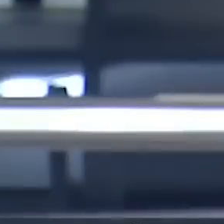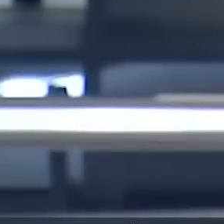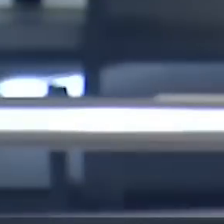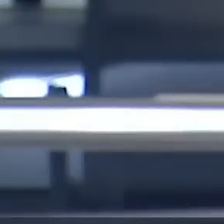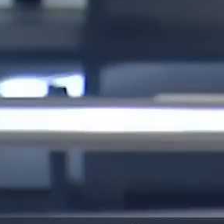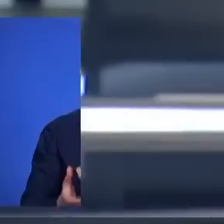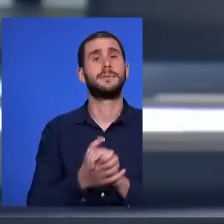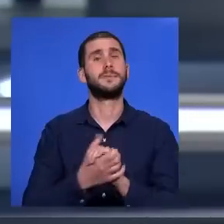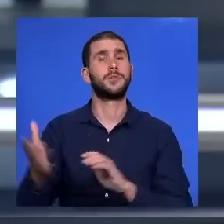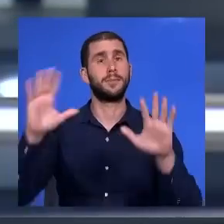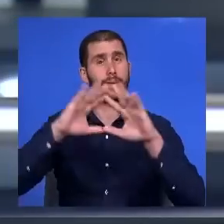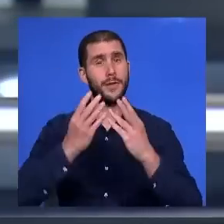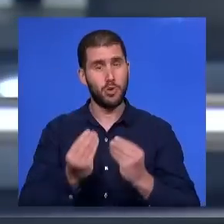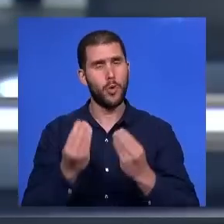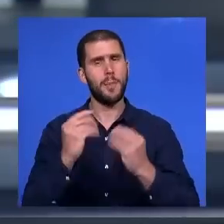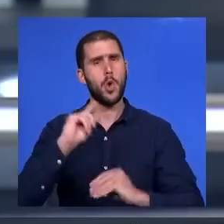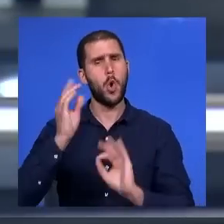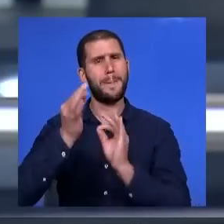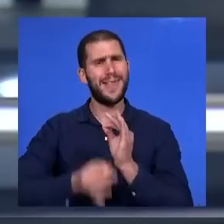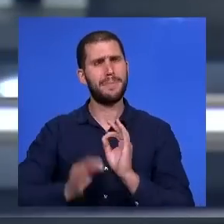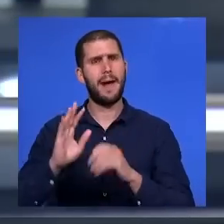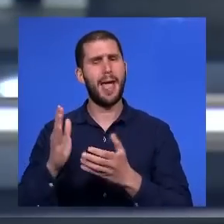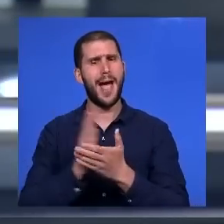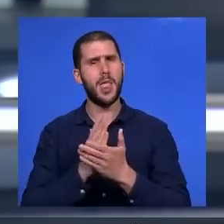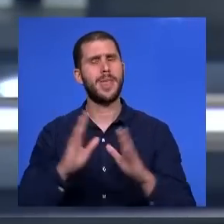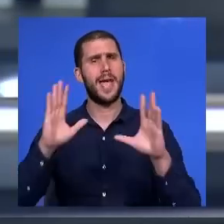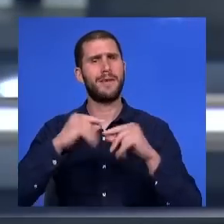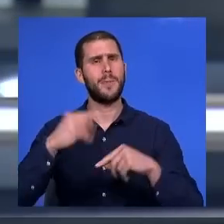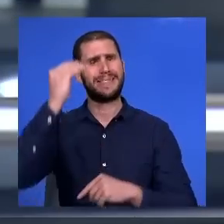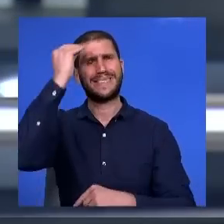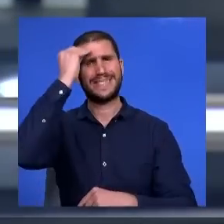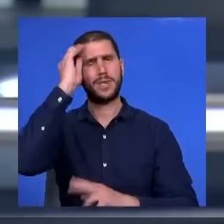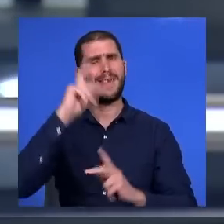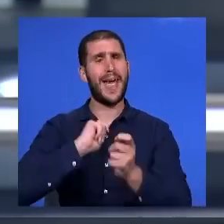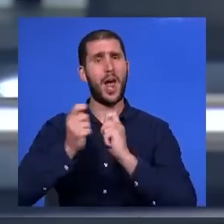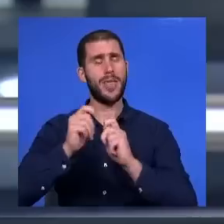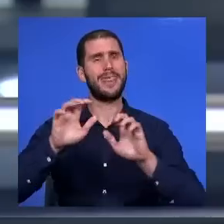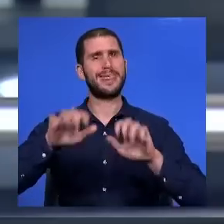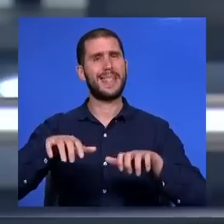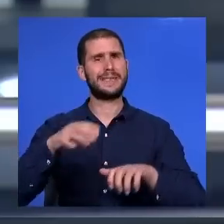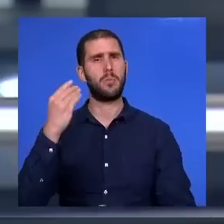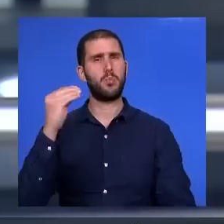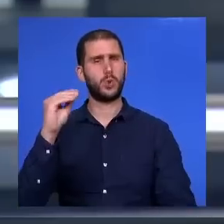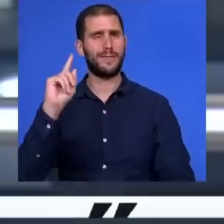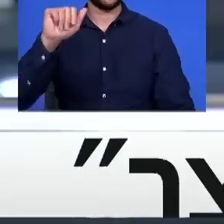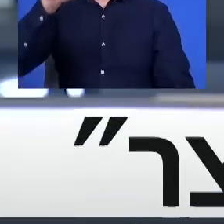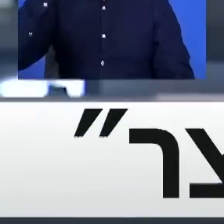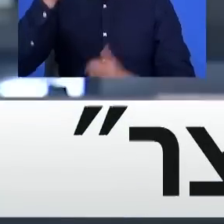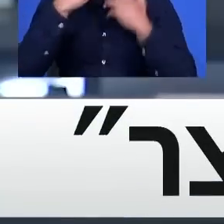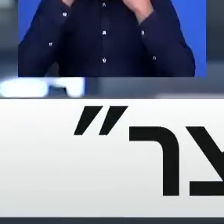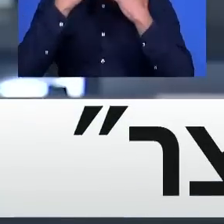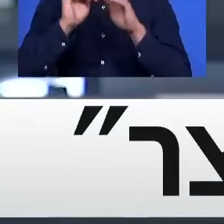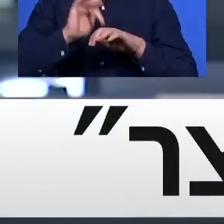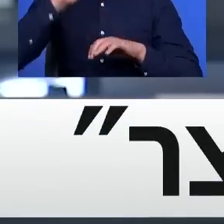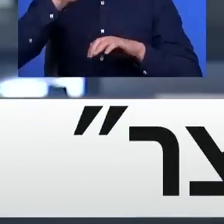שלום לכם וערב טוב. מיד כל הפרטים על ההכנות לערב יום הזיכרון וראיון עם הנשיא הרצוג, אבל קודם אנחנו לפרשה רגישה